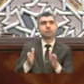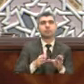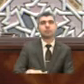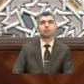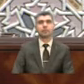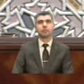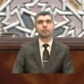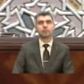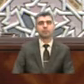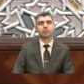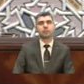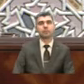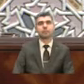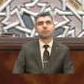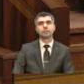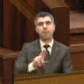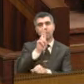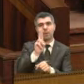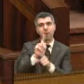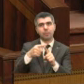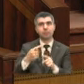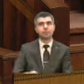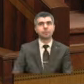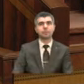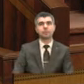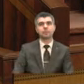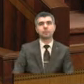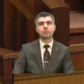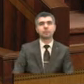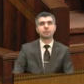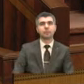رد السيد النائب، تعقيب السيد النائب تفضلوا.